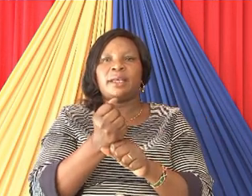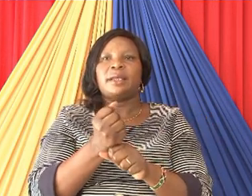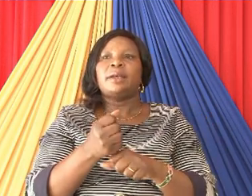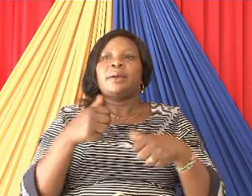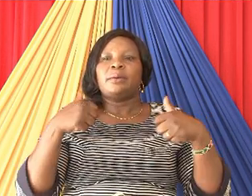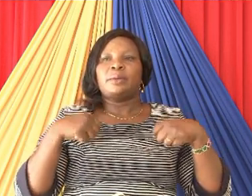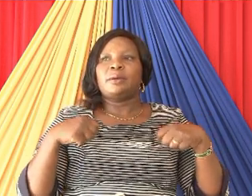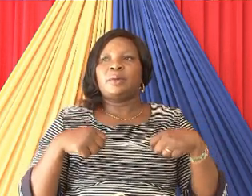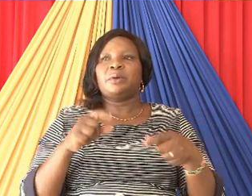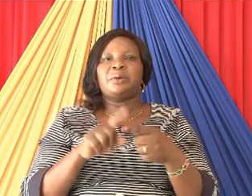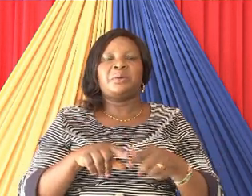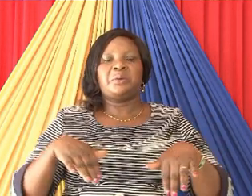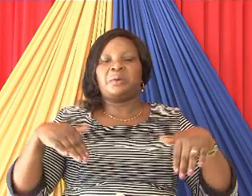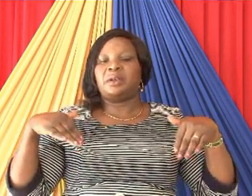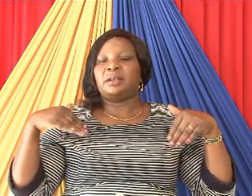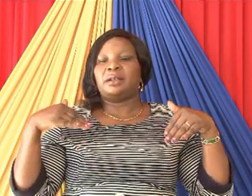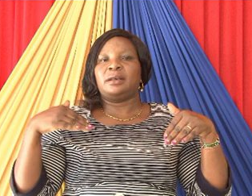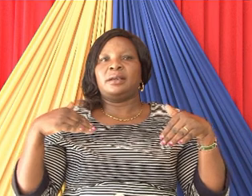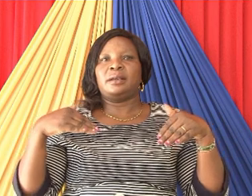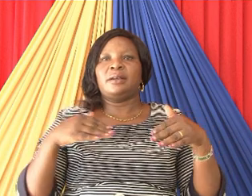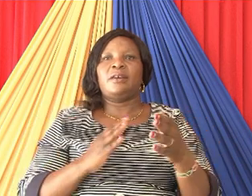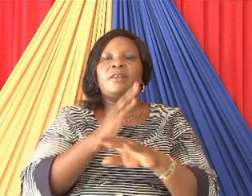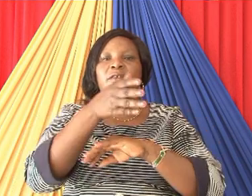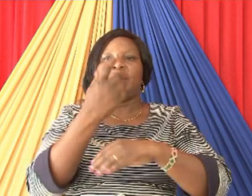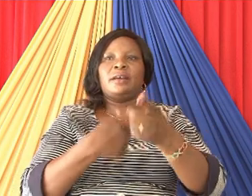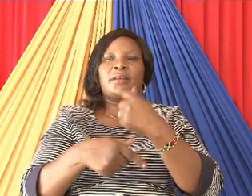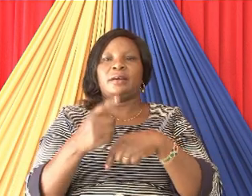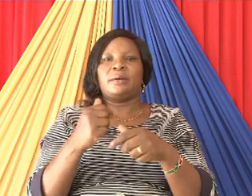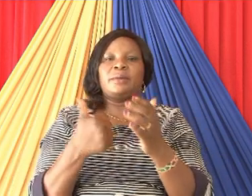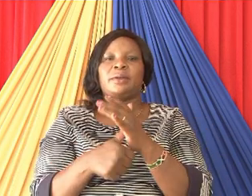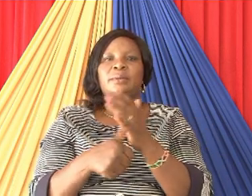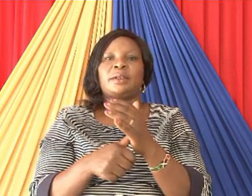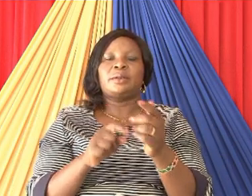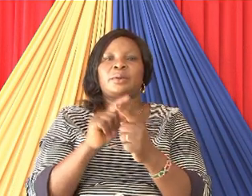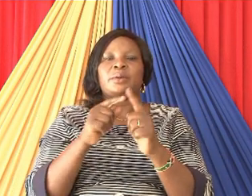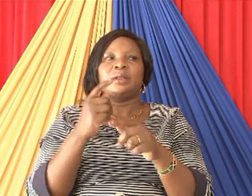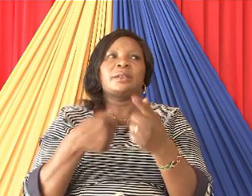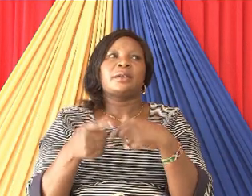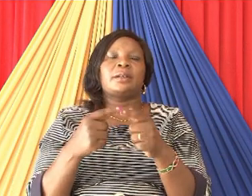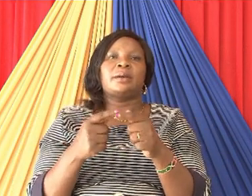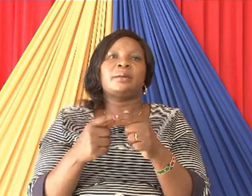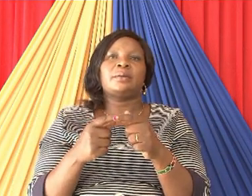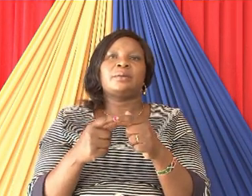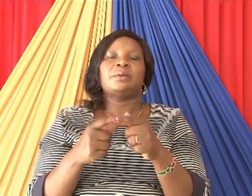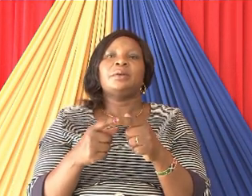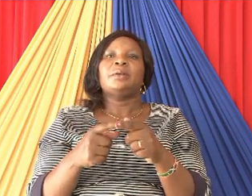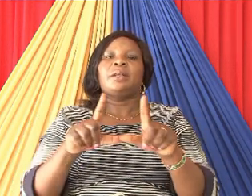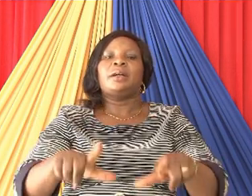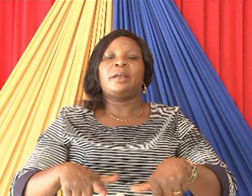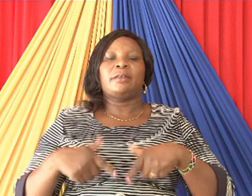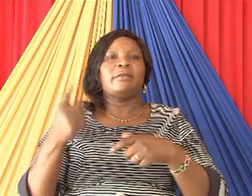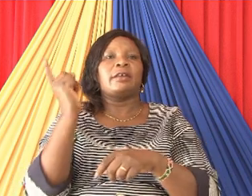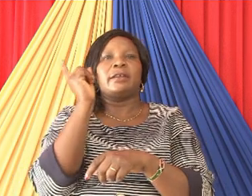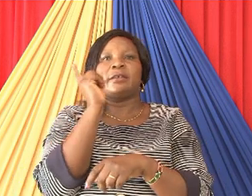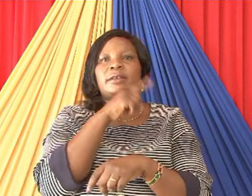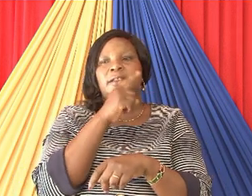kutostahimili, na ugumu unapoingia maisha yao huwa yamefika mwisho.